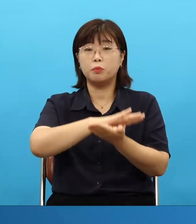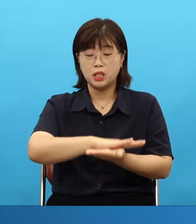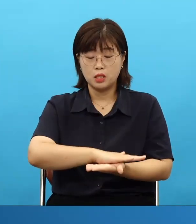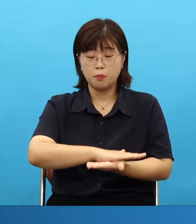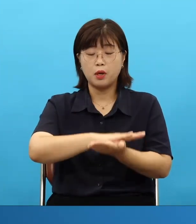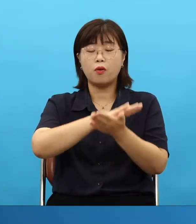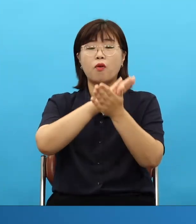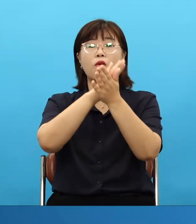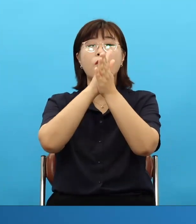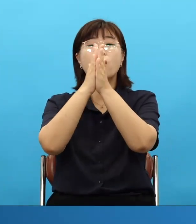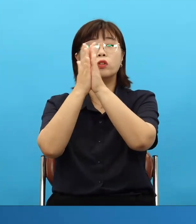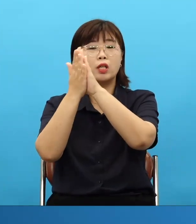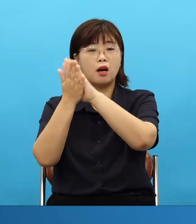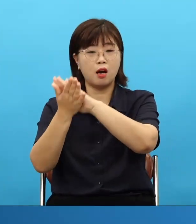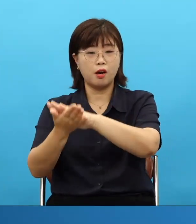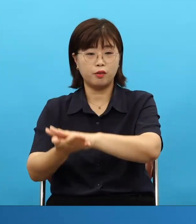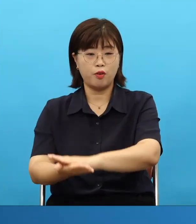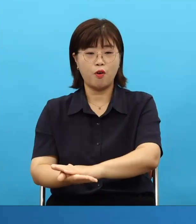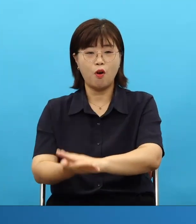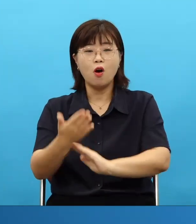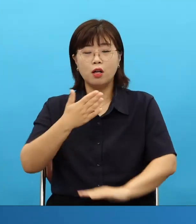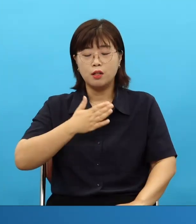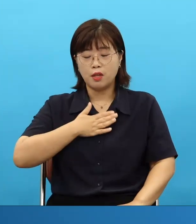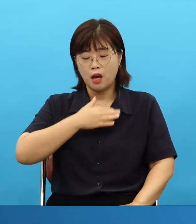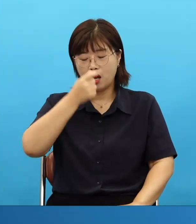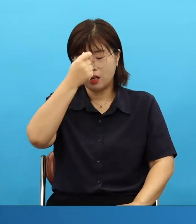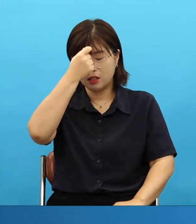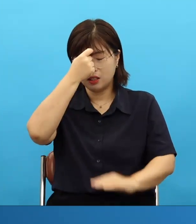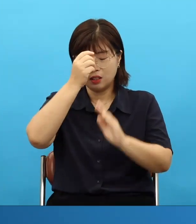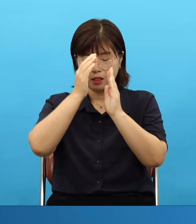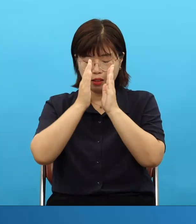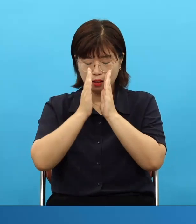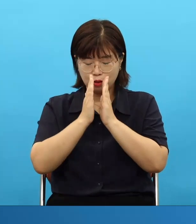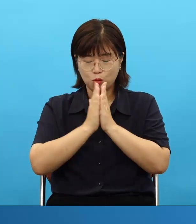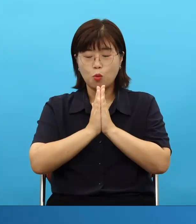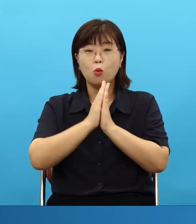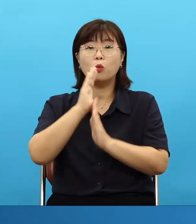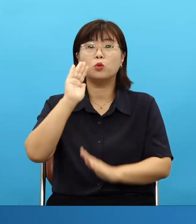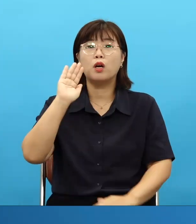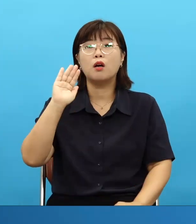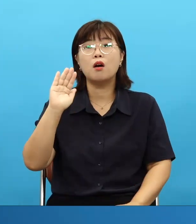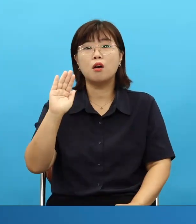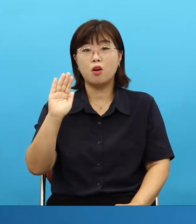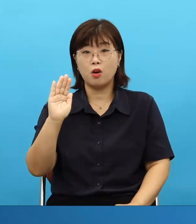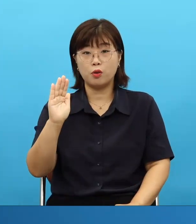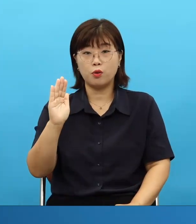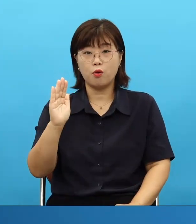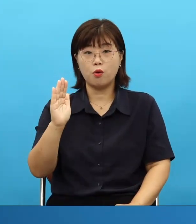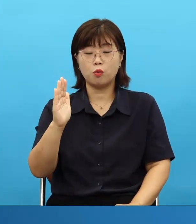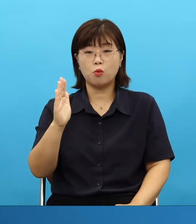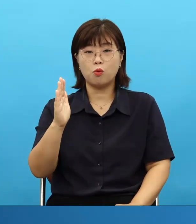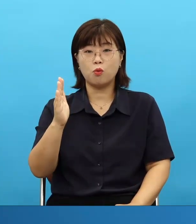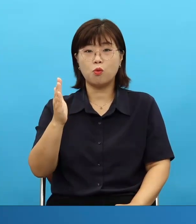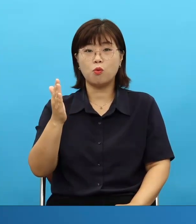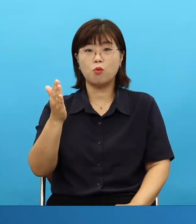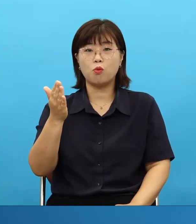두려움이 변하여 내 기도